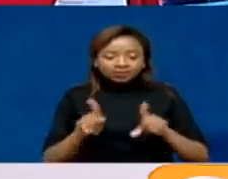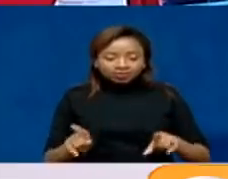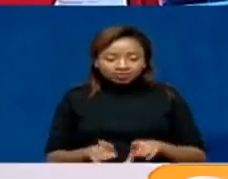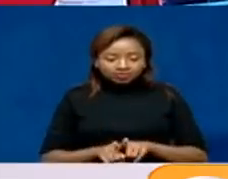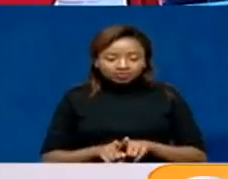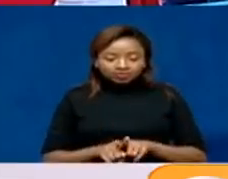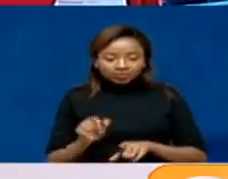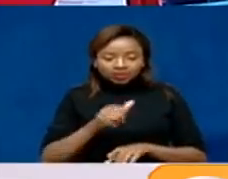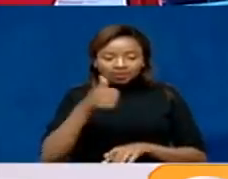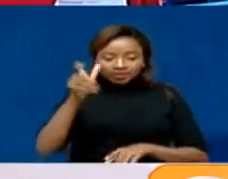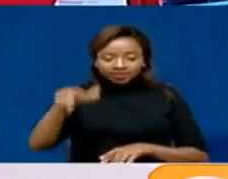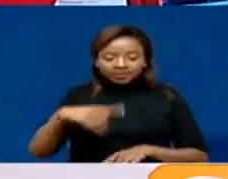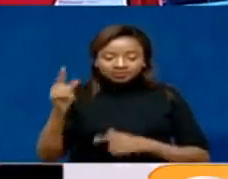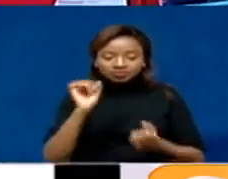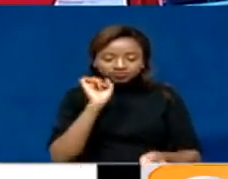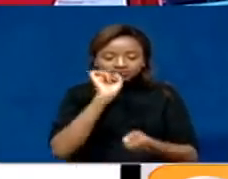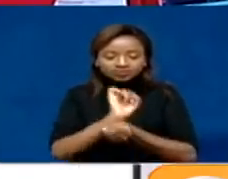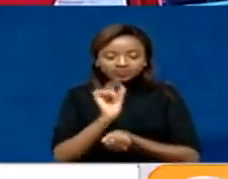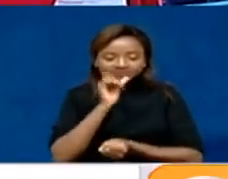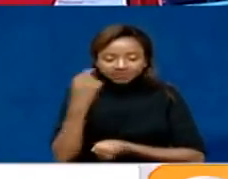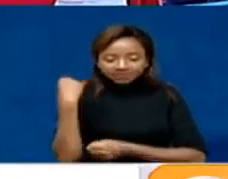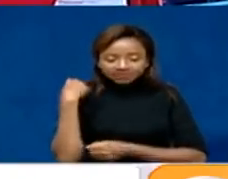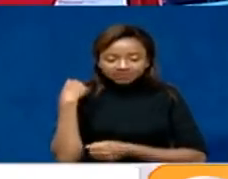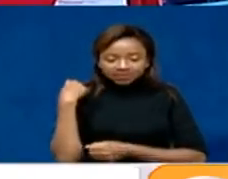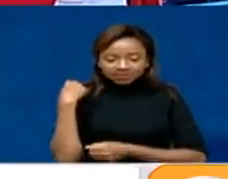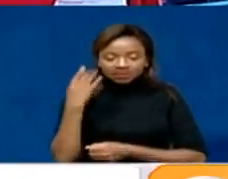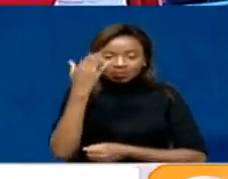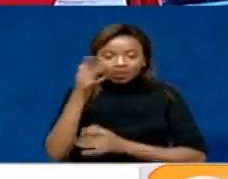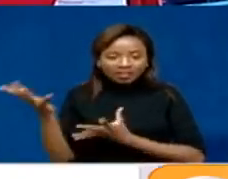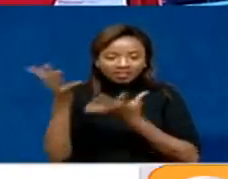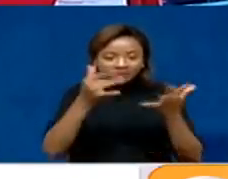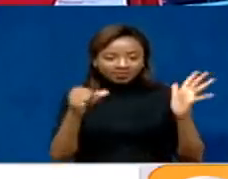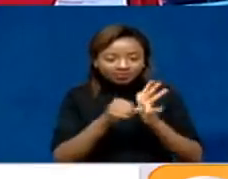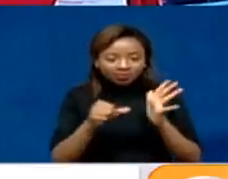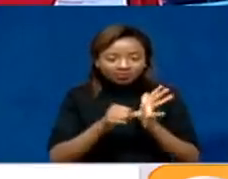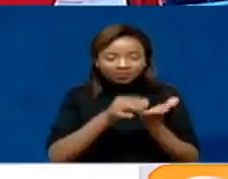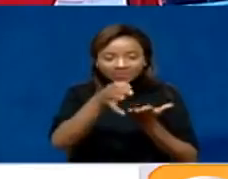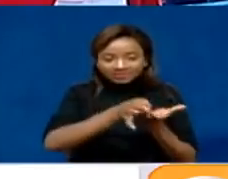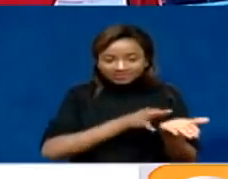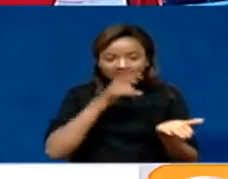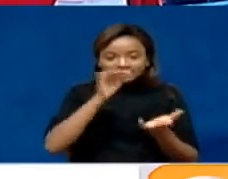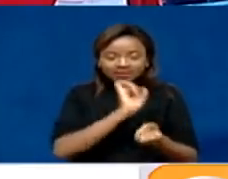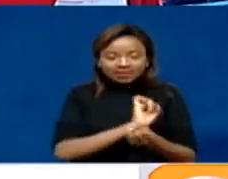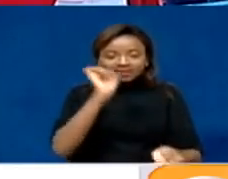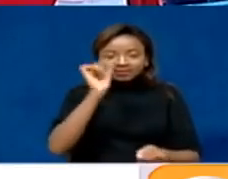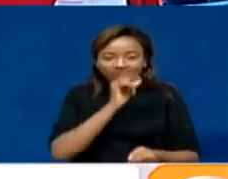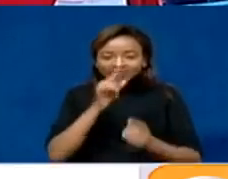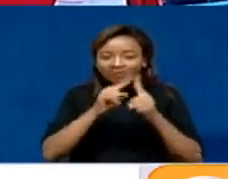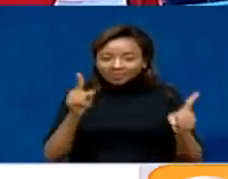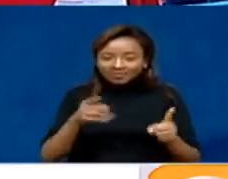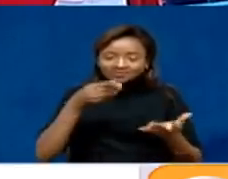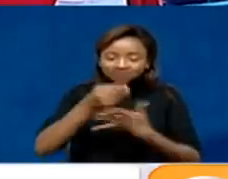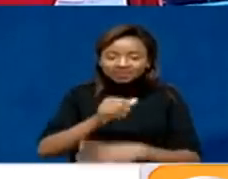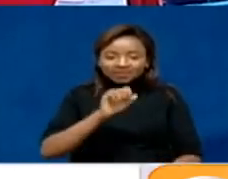Mwanaharakati aliyetiwa mbaroni hapo jana baada ya kuzua rabsha nje ya ofisi za wizara ya hazina ya kitaifa ameachiliwa baada ya kutoa faini ya